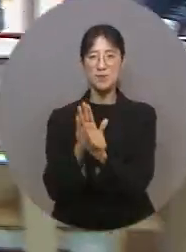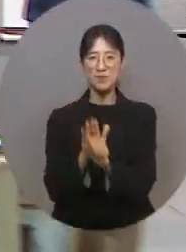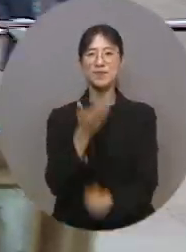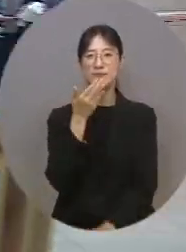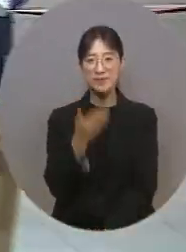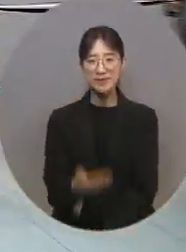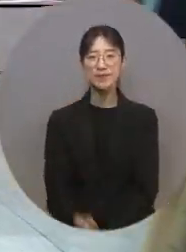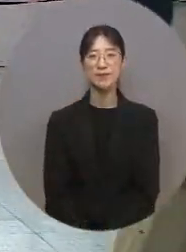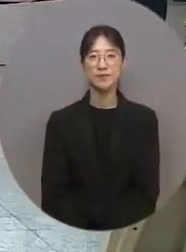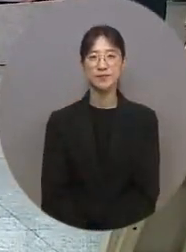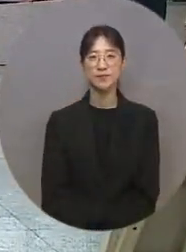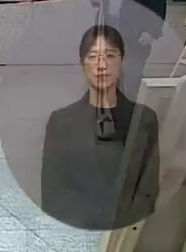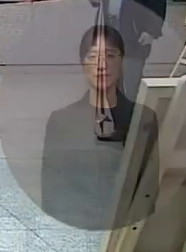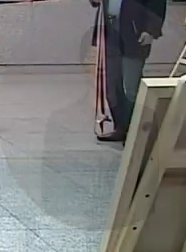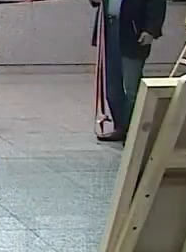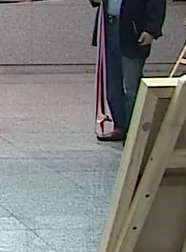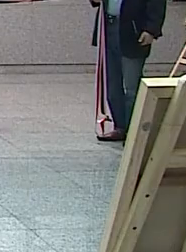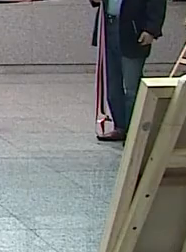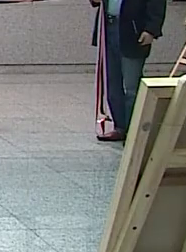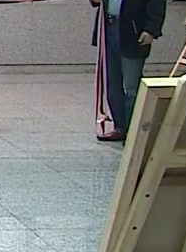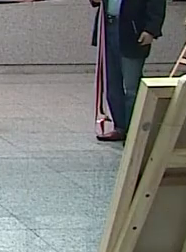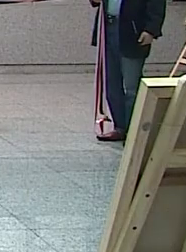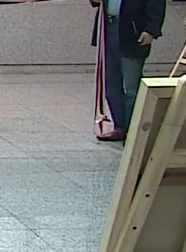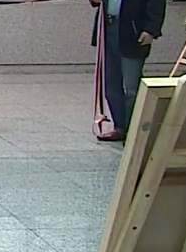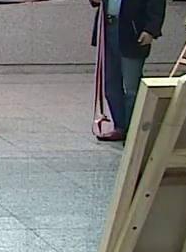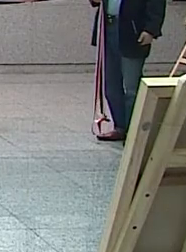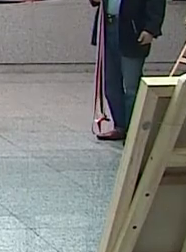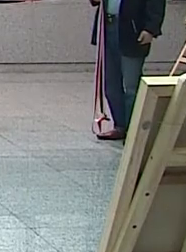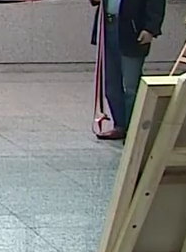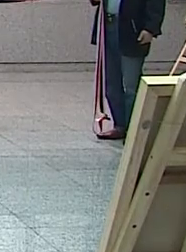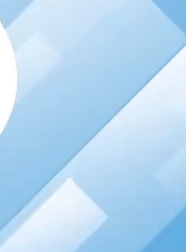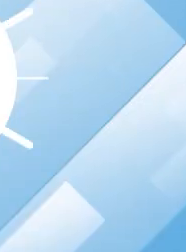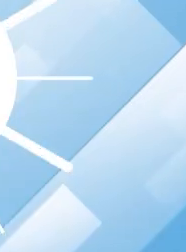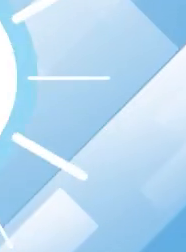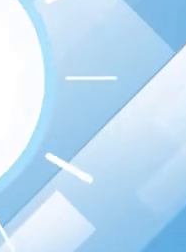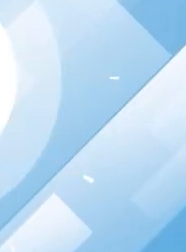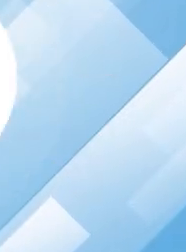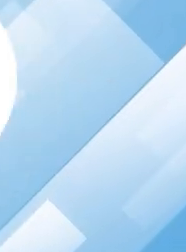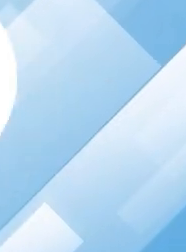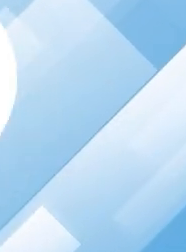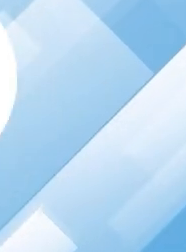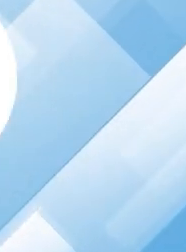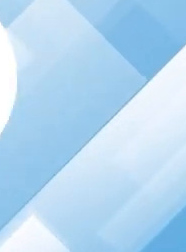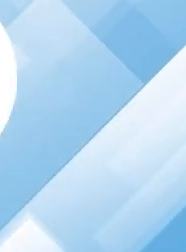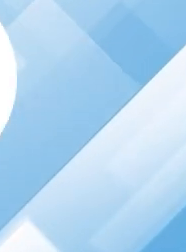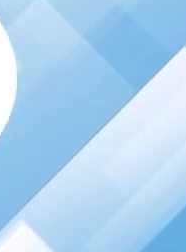보입니다. 복지TV 뉴스 정유정입니다.